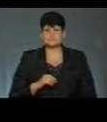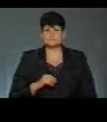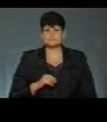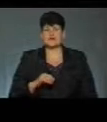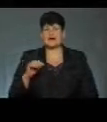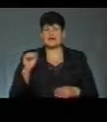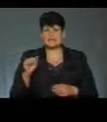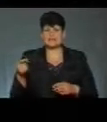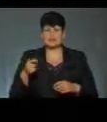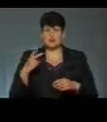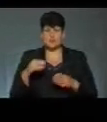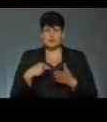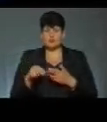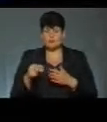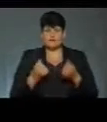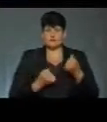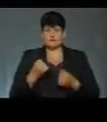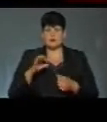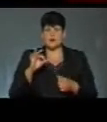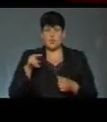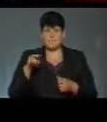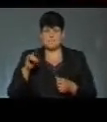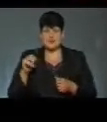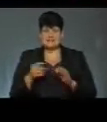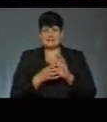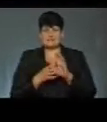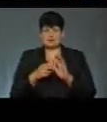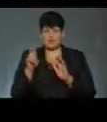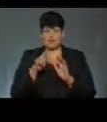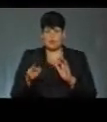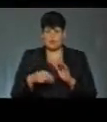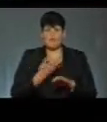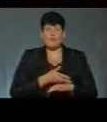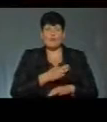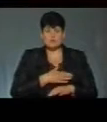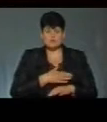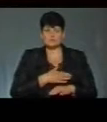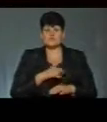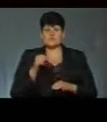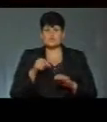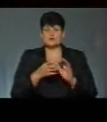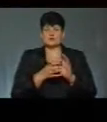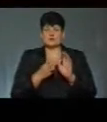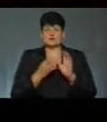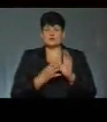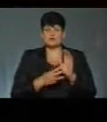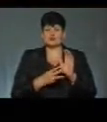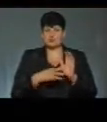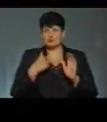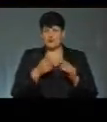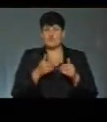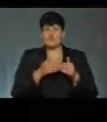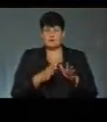Андрій Тернопільський придбав автомобіль Opel Vectra за $900 у Польщі. Авто 1998 року випуску,